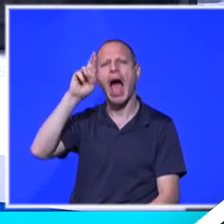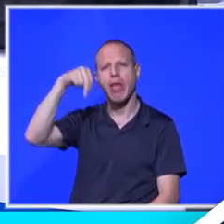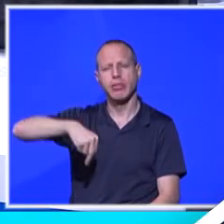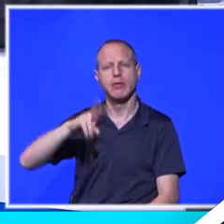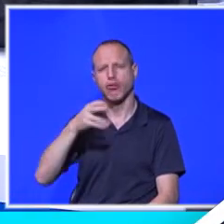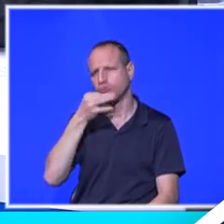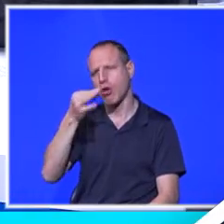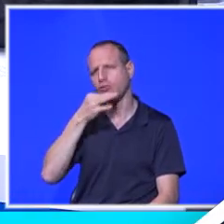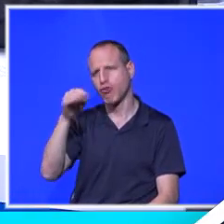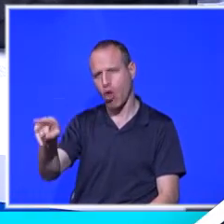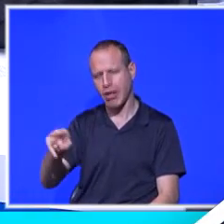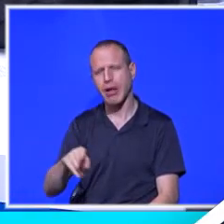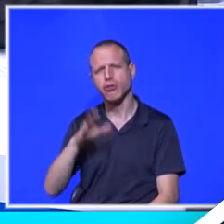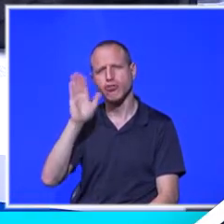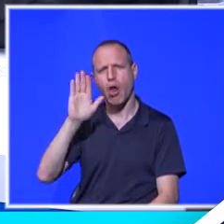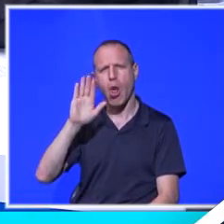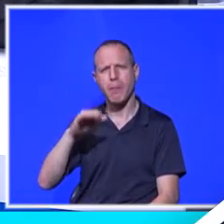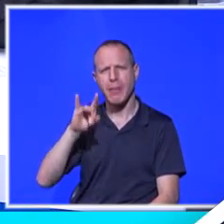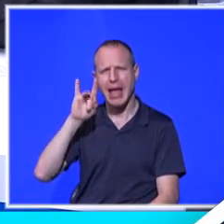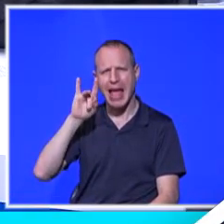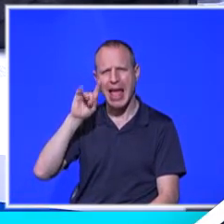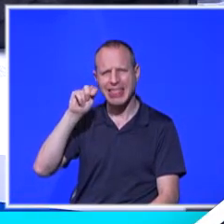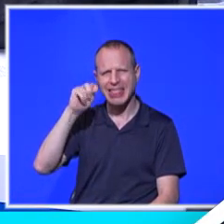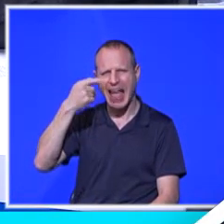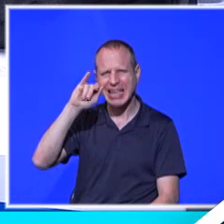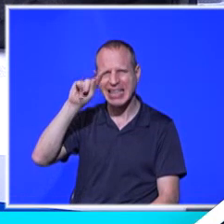שאלה לשאול אותך, שלום שלום תגית.